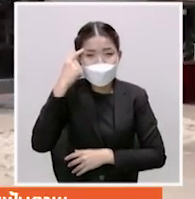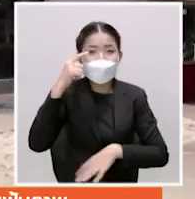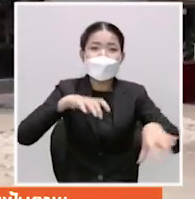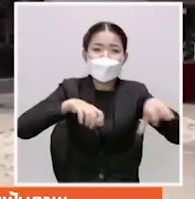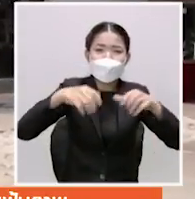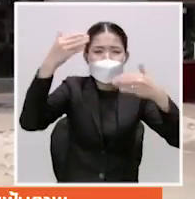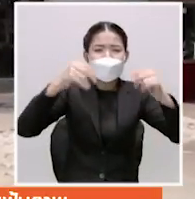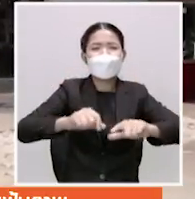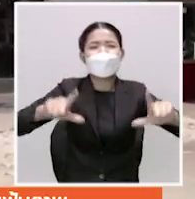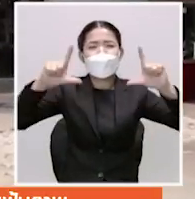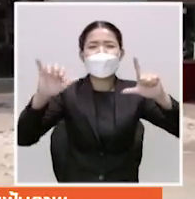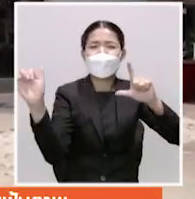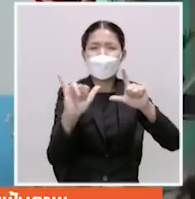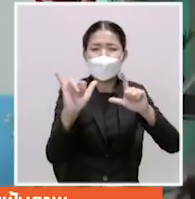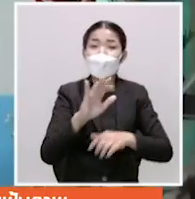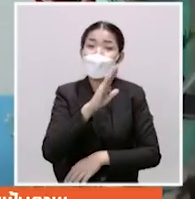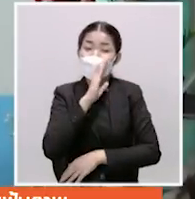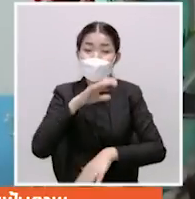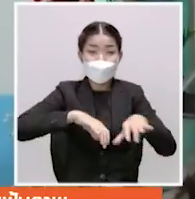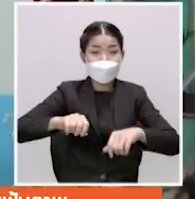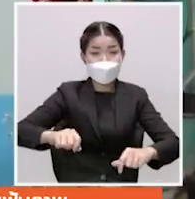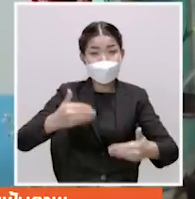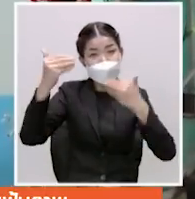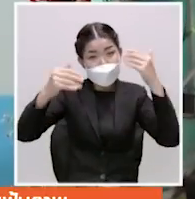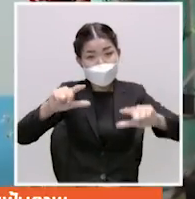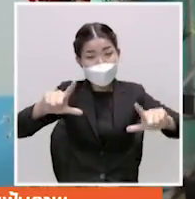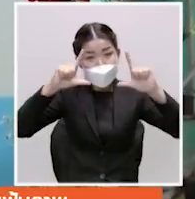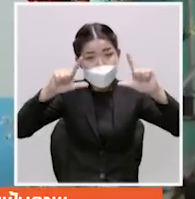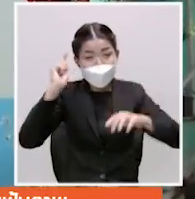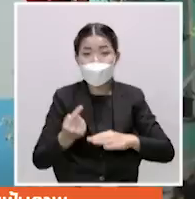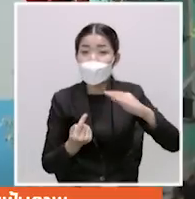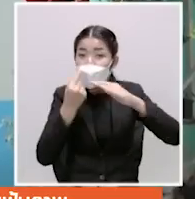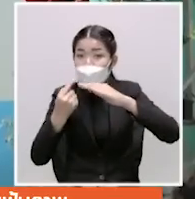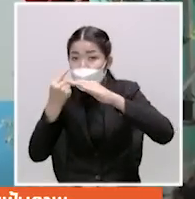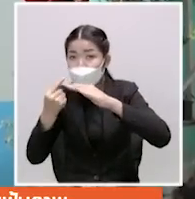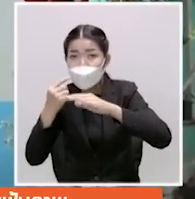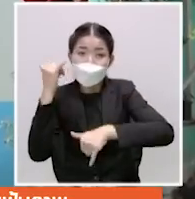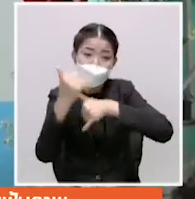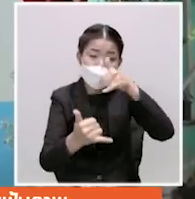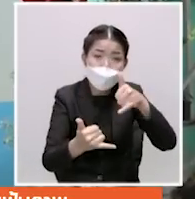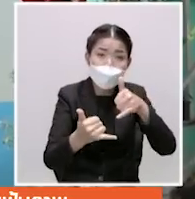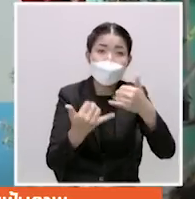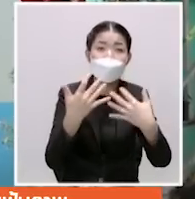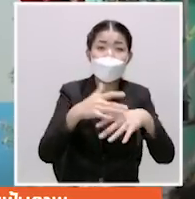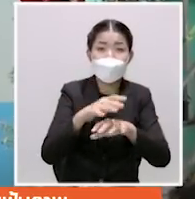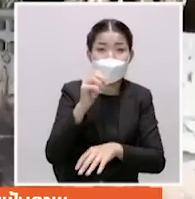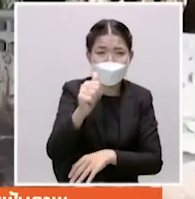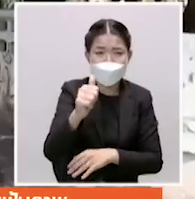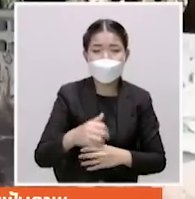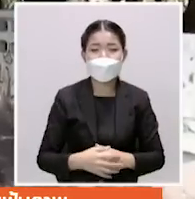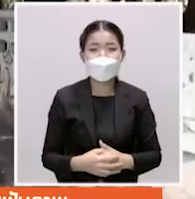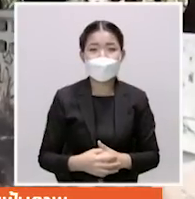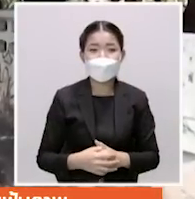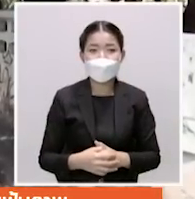จะจัดงานอะไรใหญ่ๆนะครับ หรือถ้าจัดงานใหญ่ๆเราต้องตรวจ ATA ทุกคนที่เข้าไปร่วมงานต่างๆเหล่านั้นเป็นต้นอย่างที่ผม